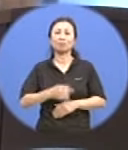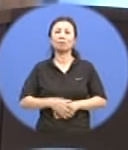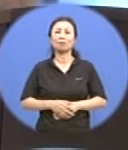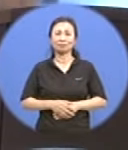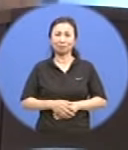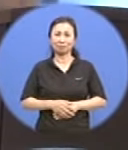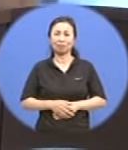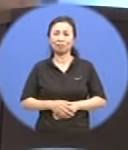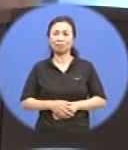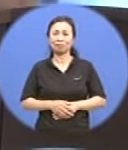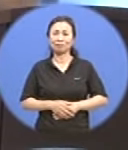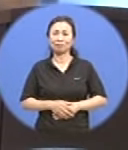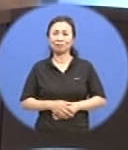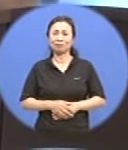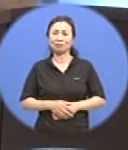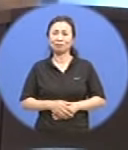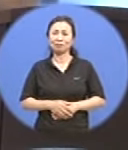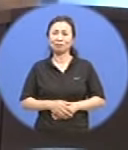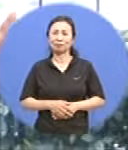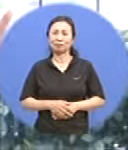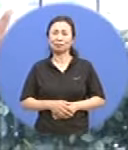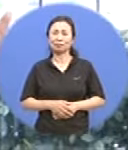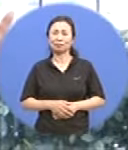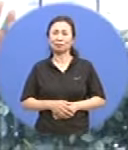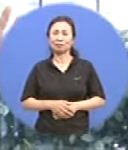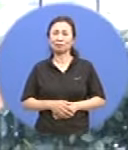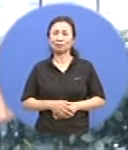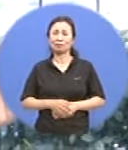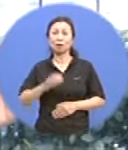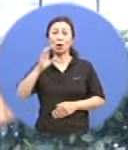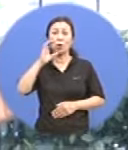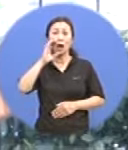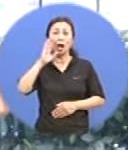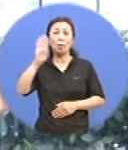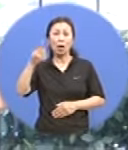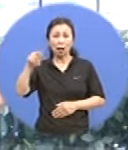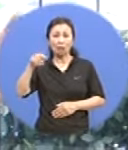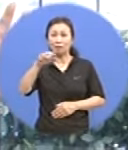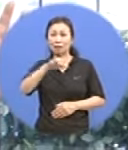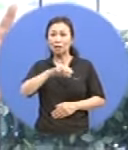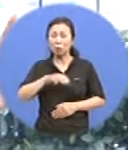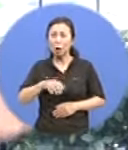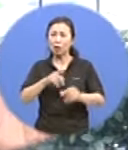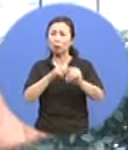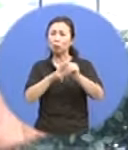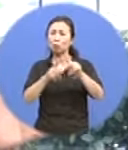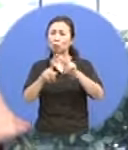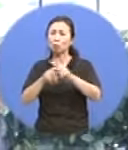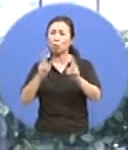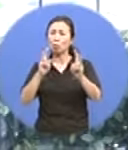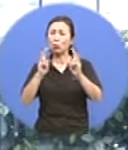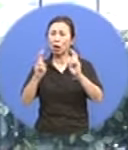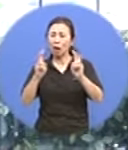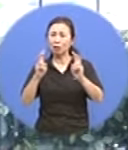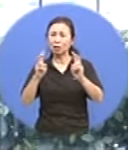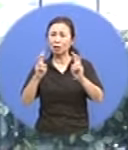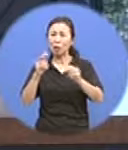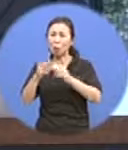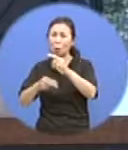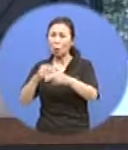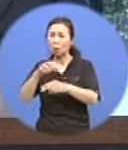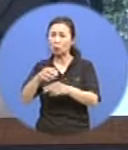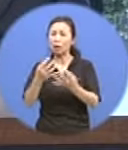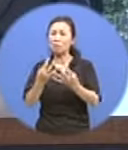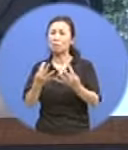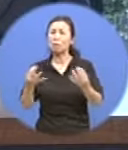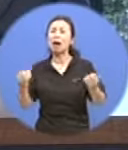先ほどちょっと言いましたように和歌山県っていうのは、ね、結構中小企業の層の厚かったところなんですが、